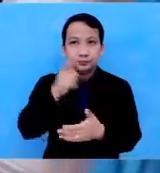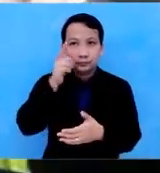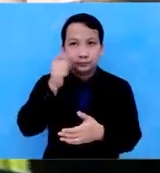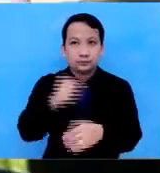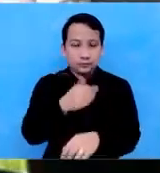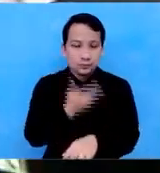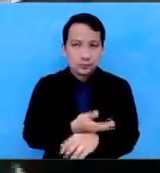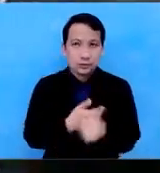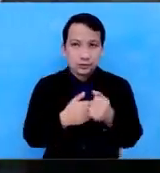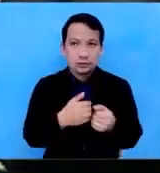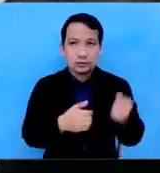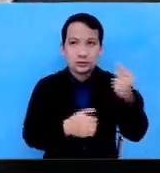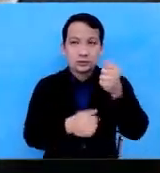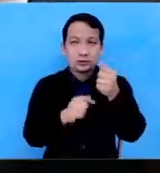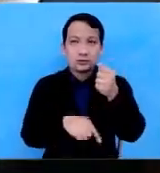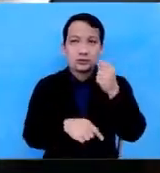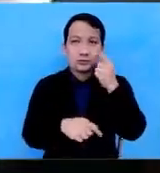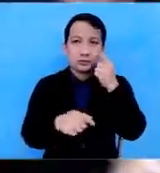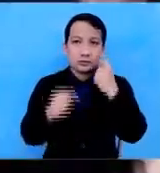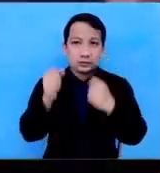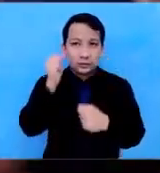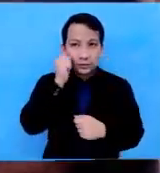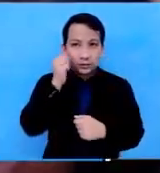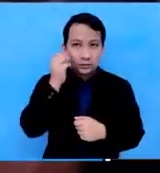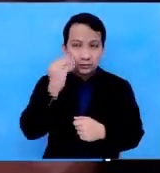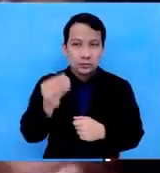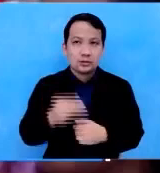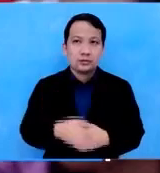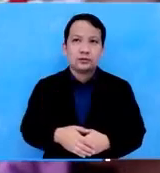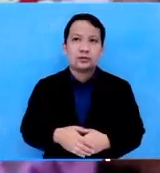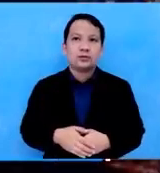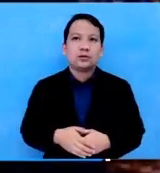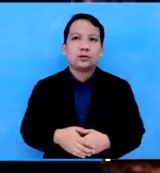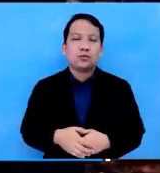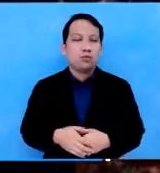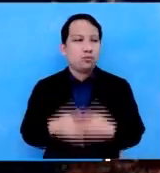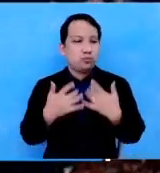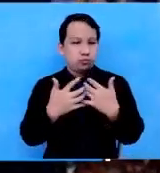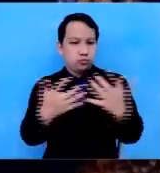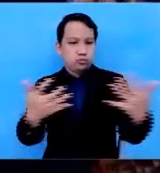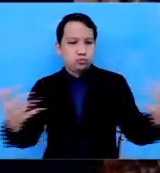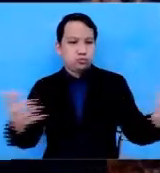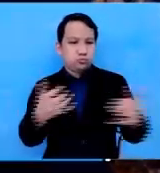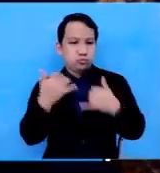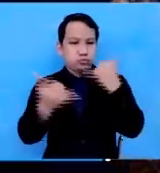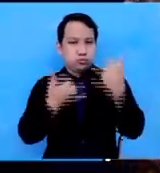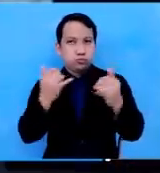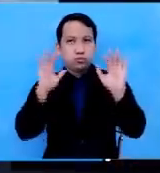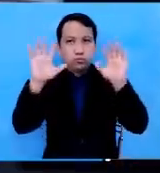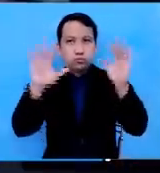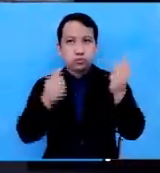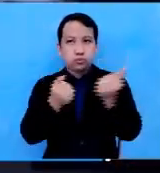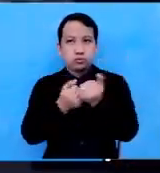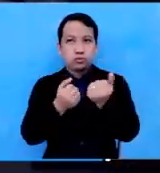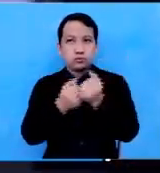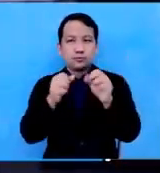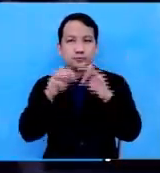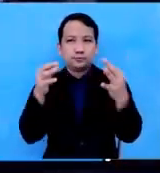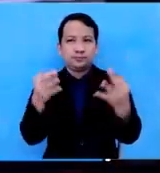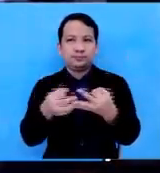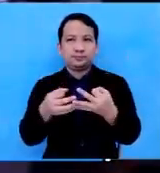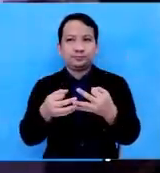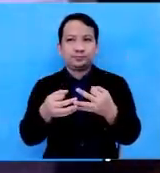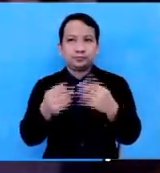Deputy Majority Leader Sandro Marcos. Hindi magkamayaw sa kakahiyaw ang mga taga-suporta ng pamilya Marcos na bumati sa